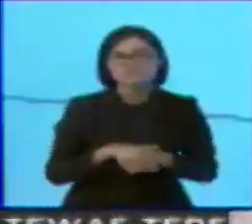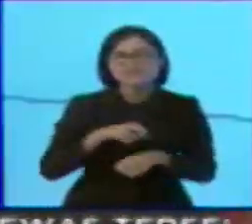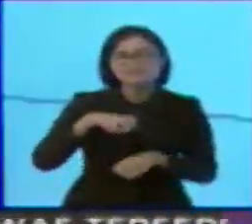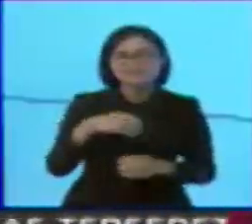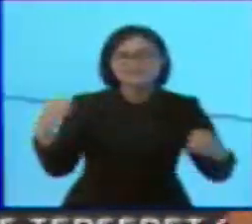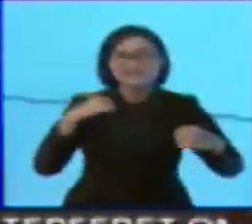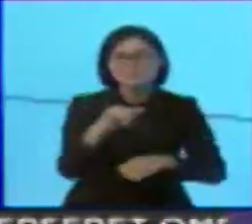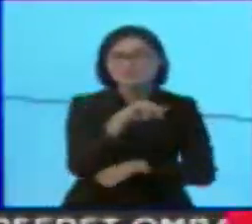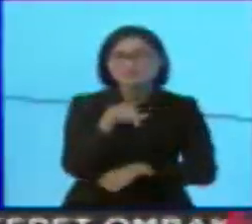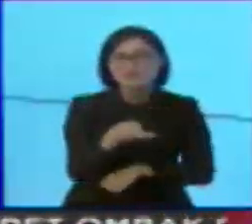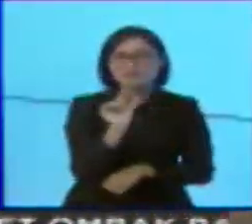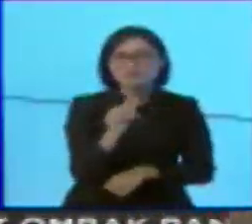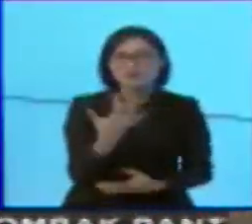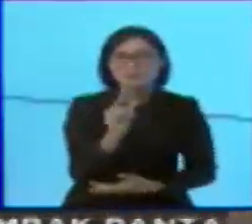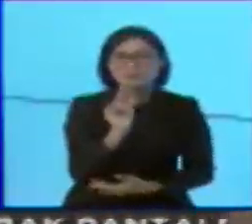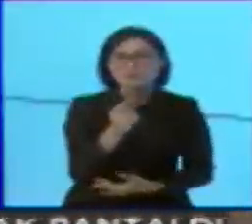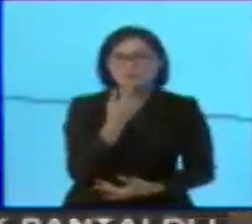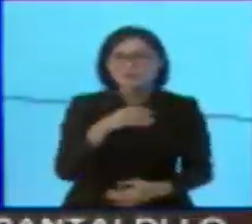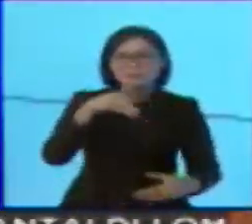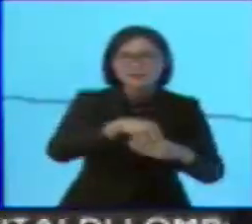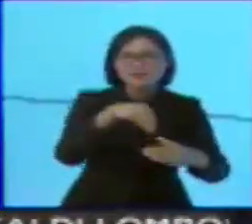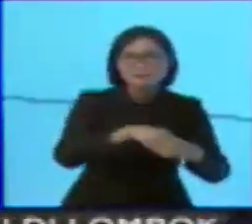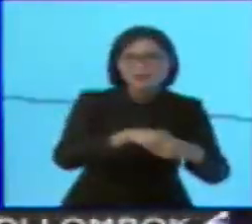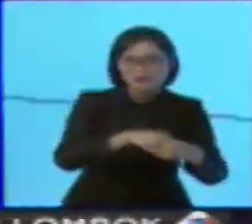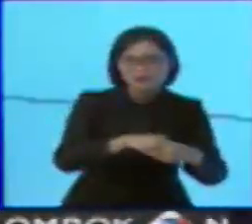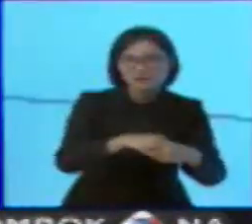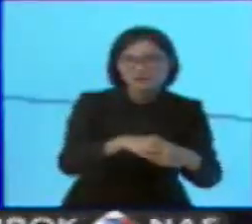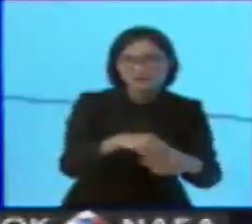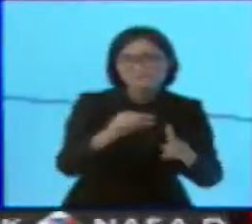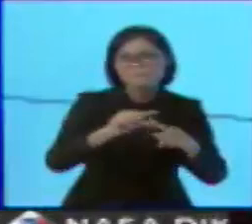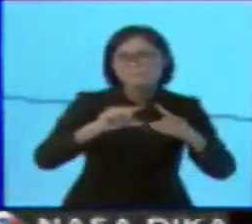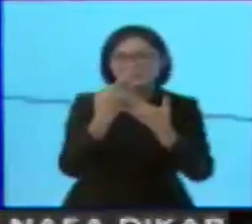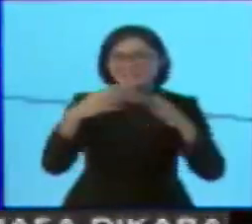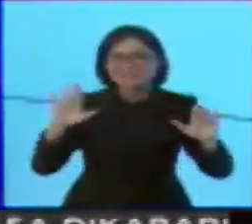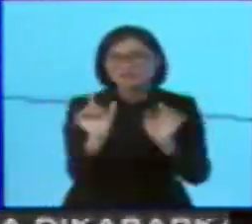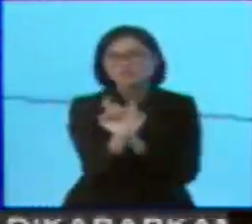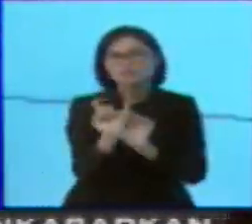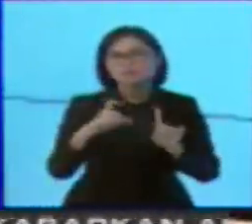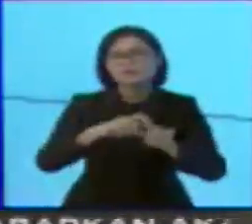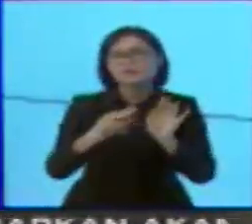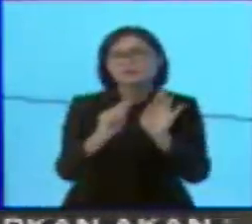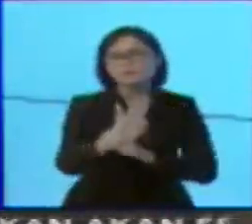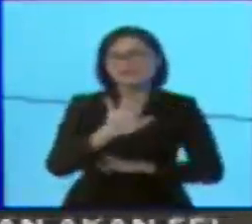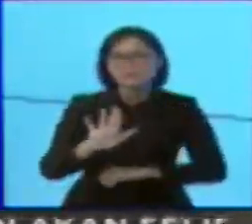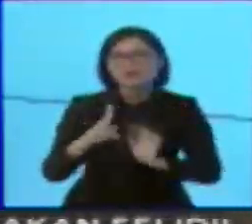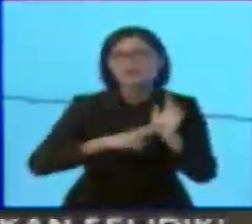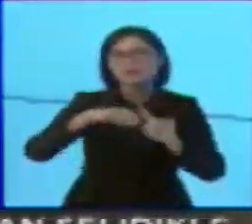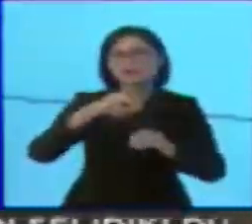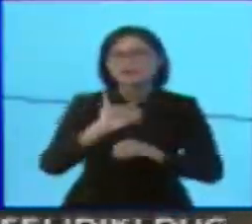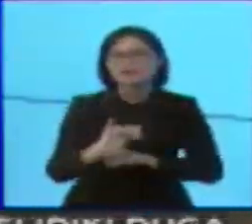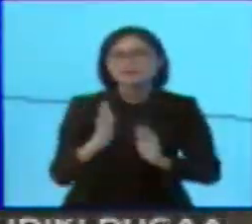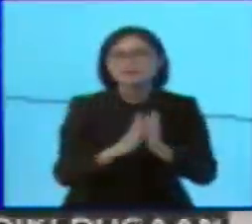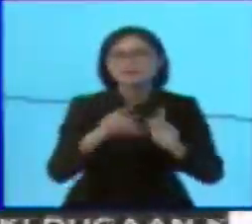diharapkan mampu menanamkan 4 pilar penting MPR RI, yaitu Pancasila, UUD 45, NKRI, dan Bhinneka Tunggal